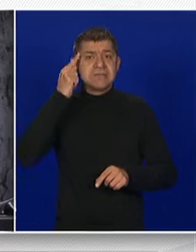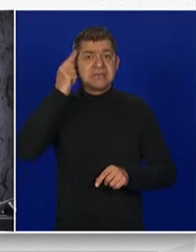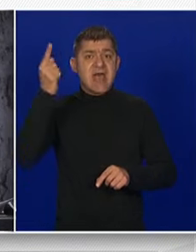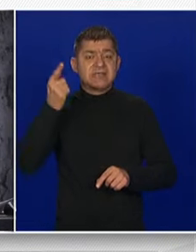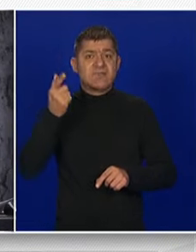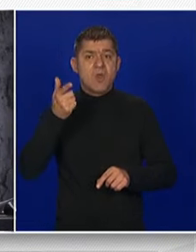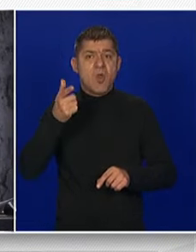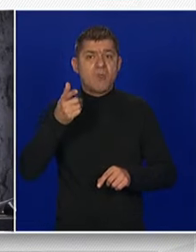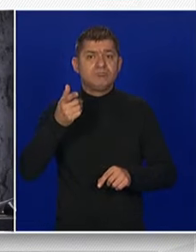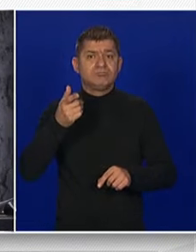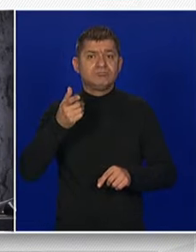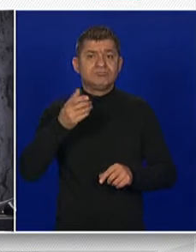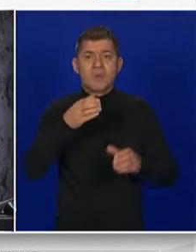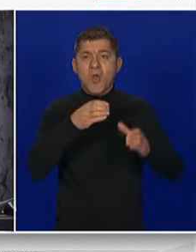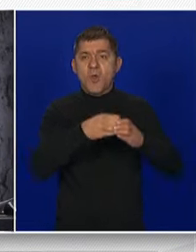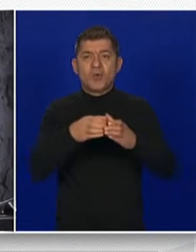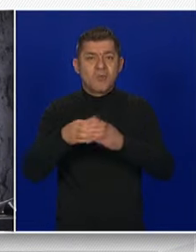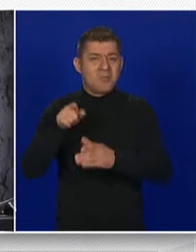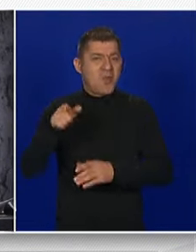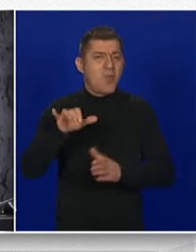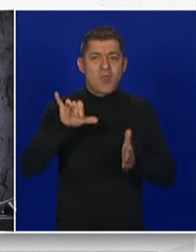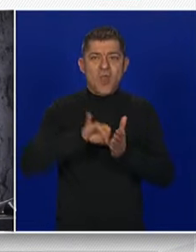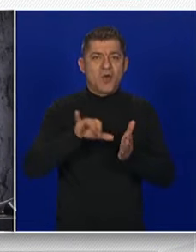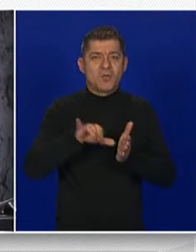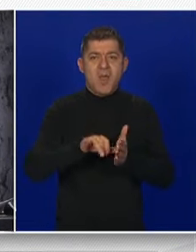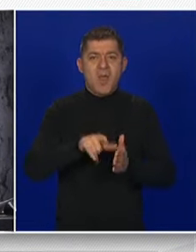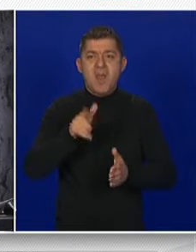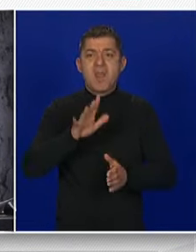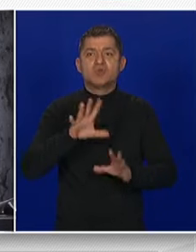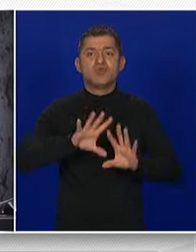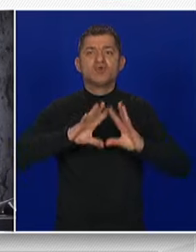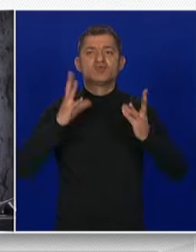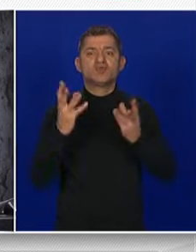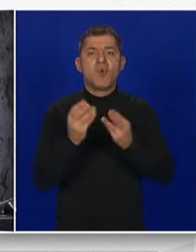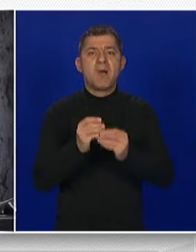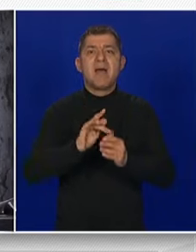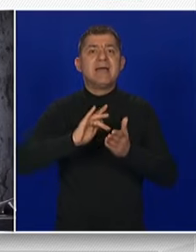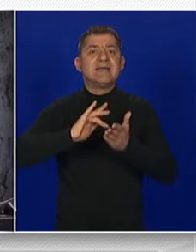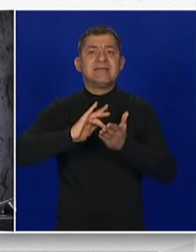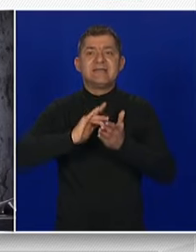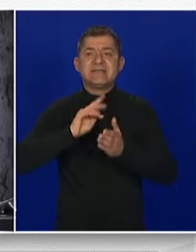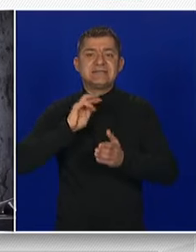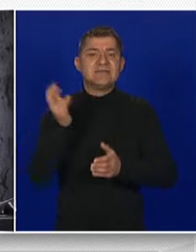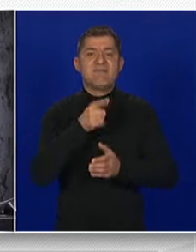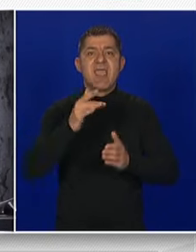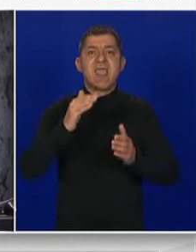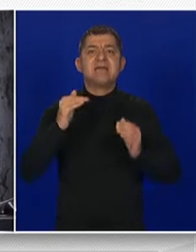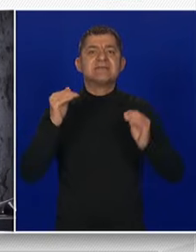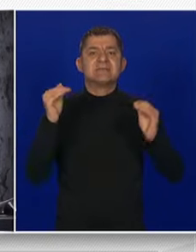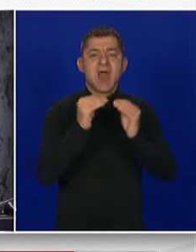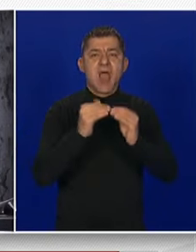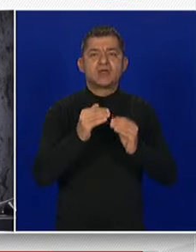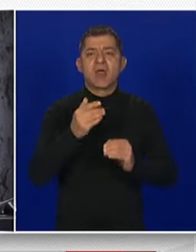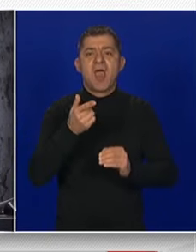normalno. Znanstvenici se ne moraju svi skupa slagati oko,